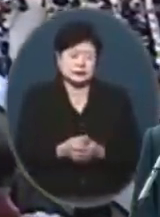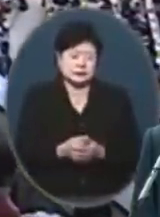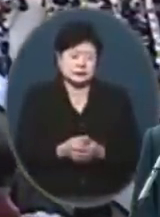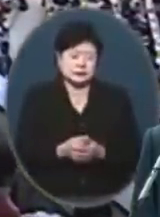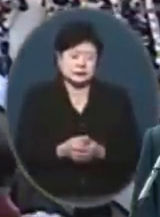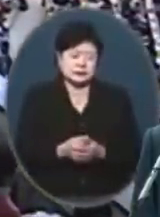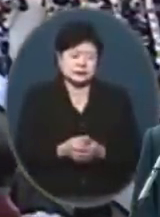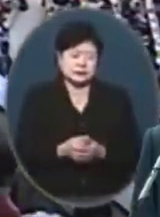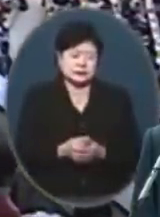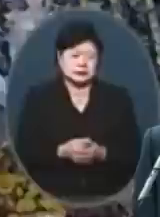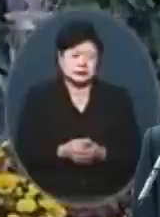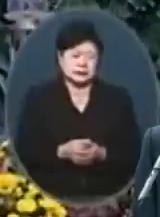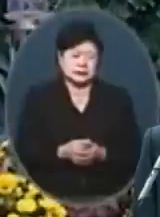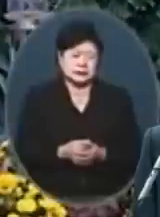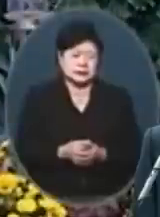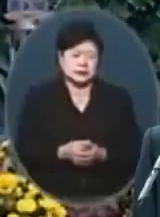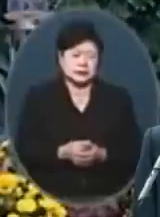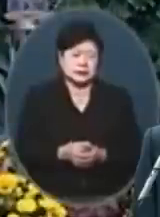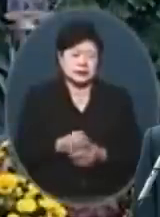쇼한다고